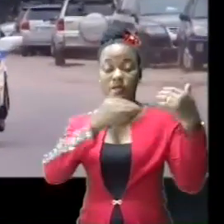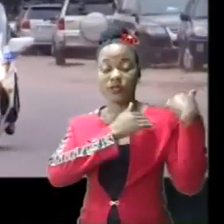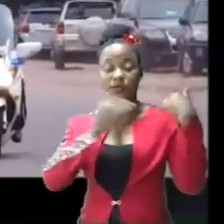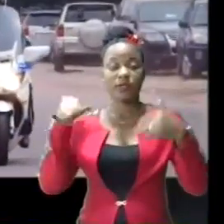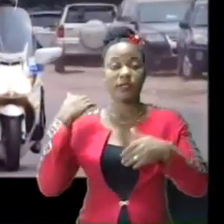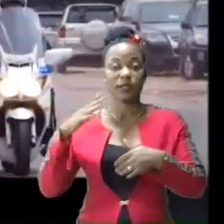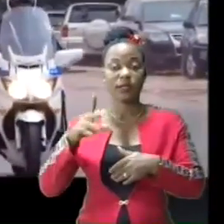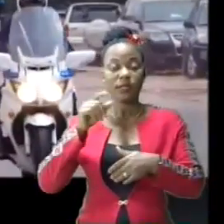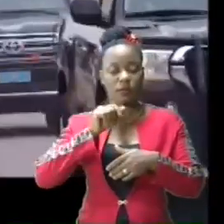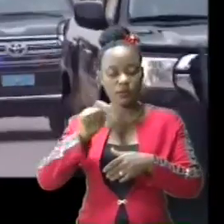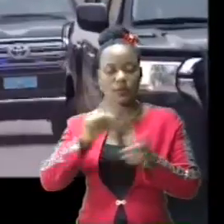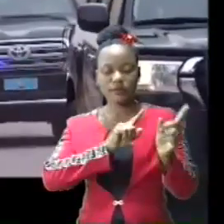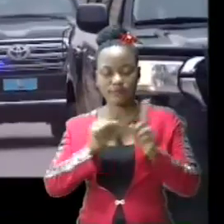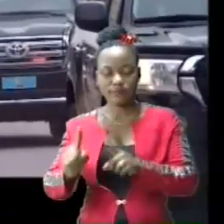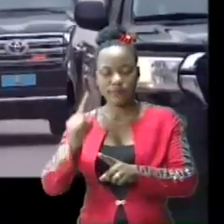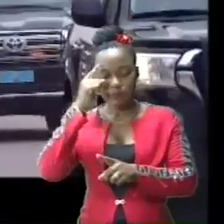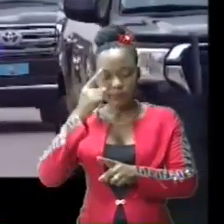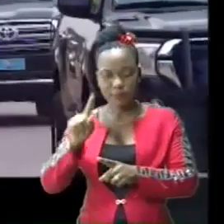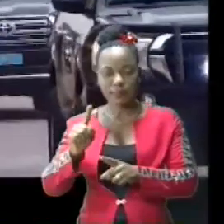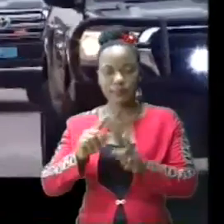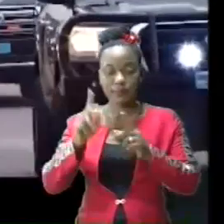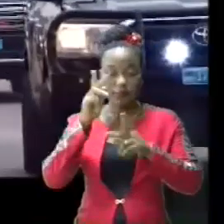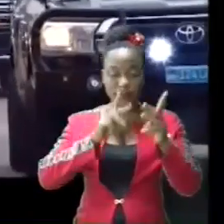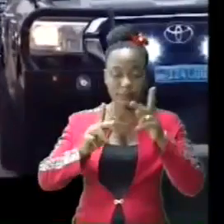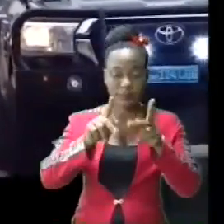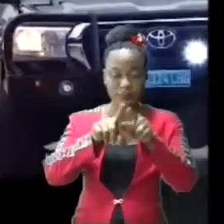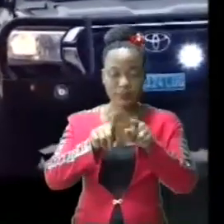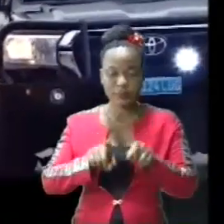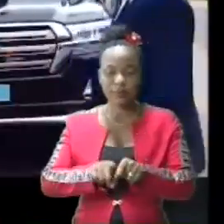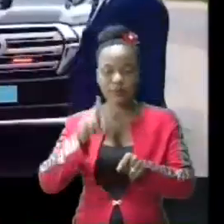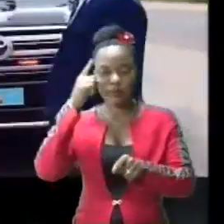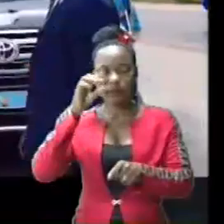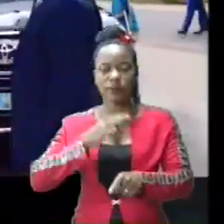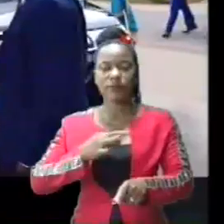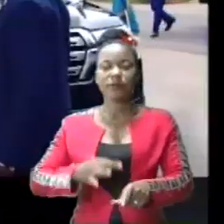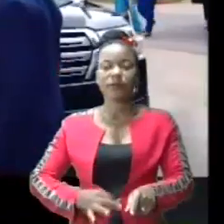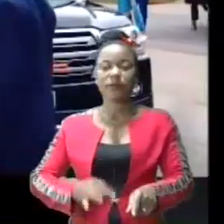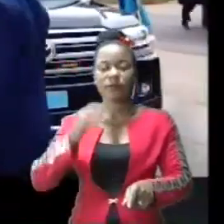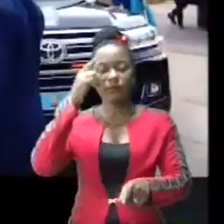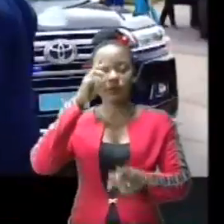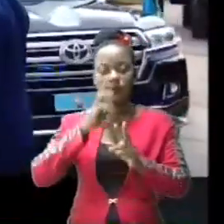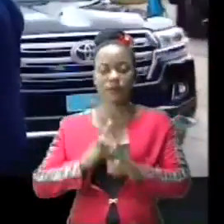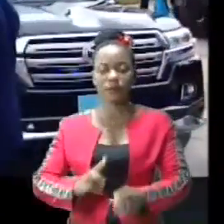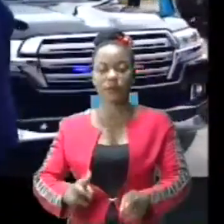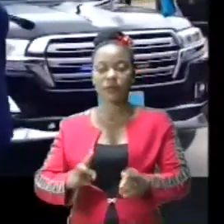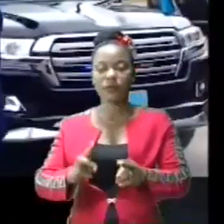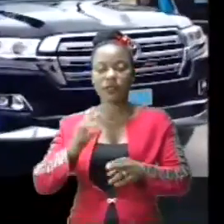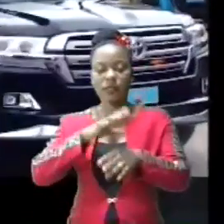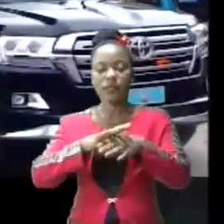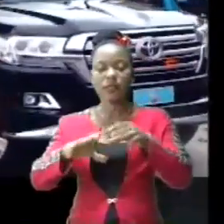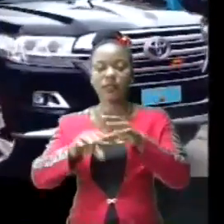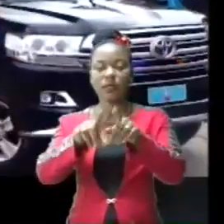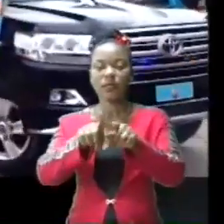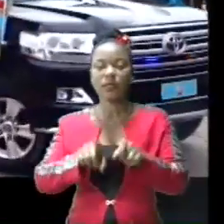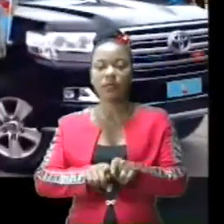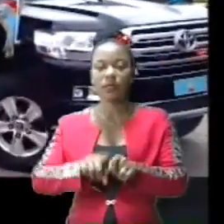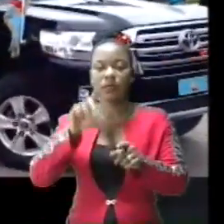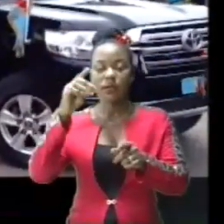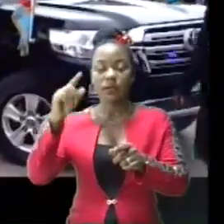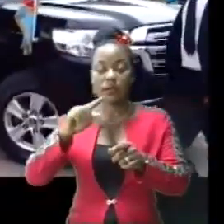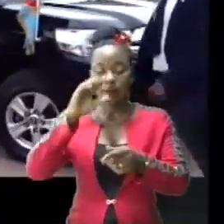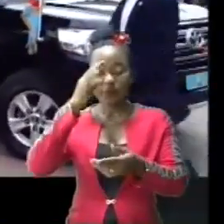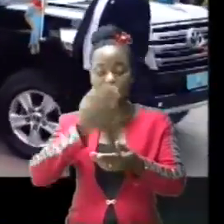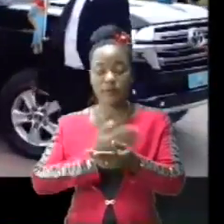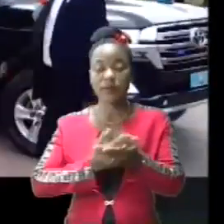bon fonctionnement des institutions de la République, Félix-Antoine Tshisekedi Tshilombo est allé rendre les derniers hommages à ses dignes fils du